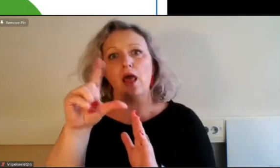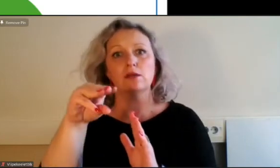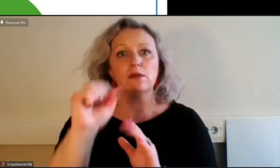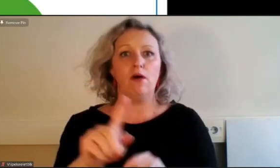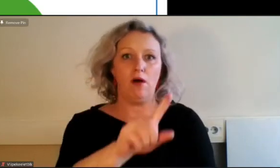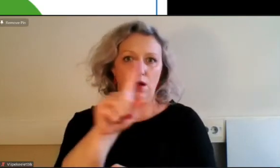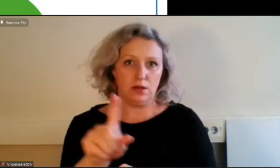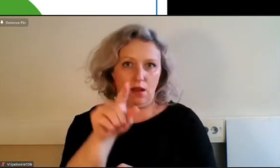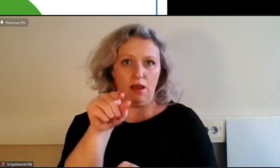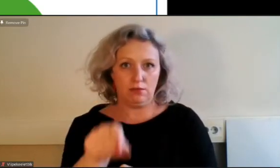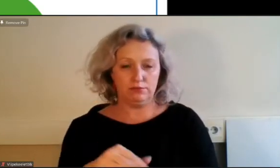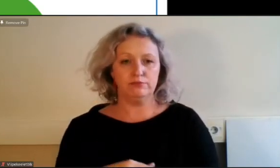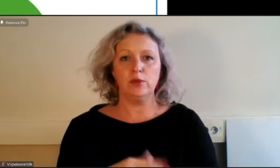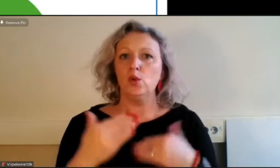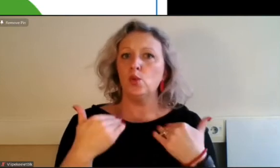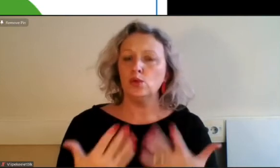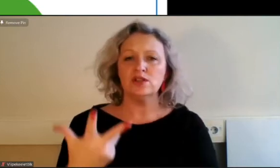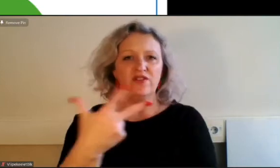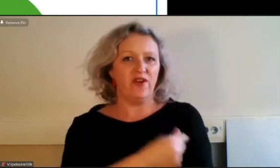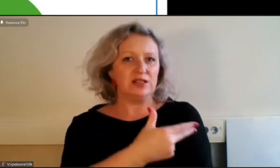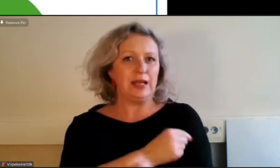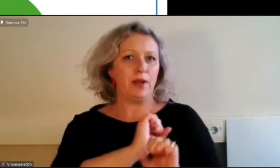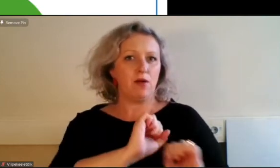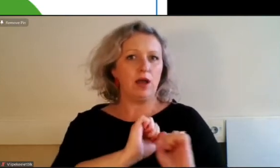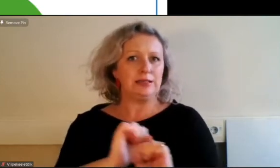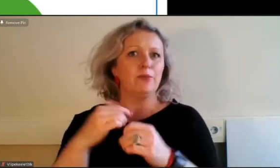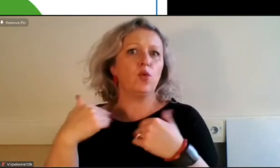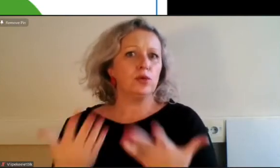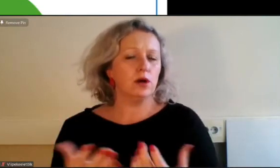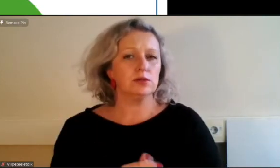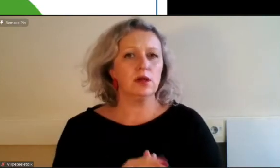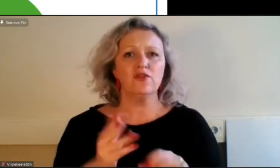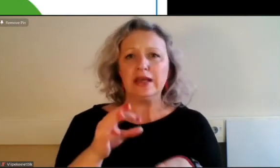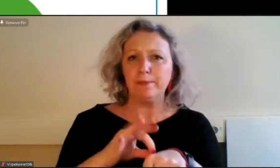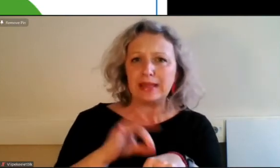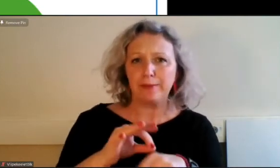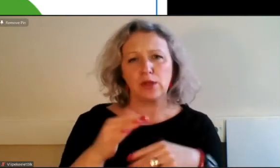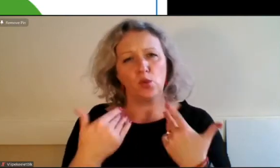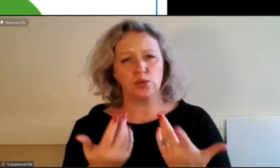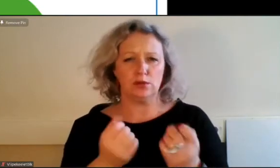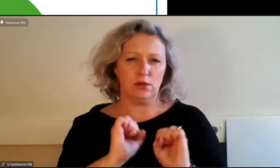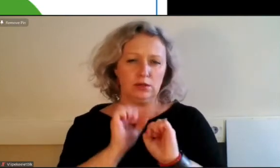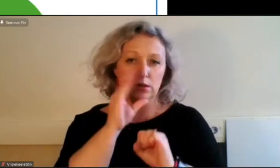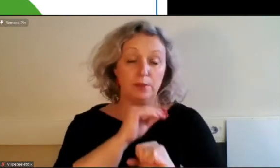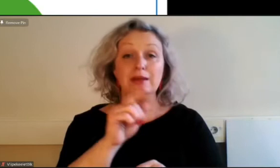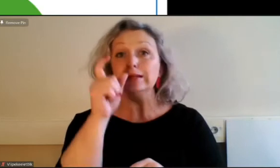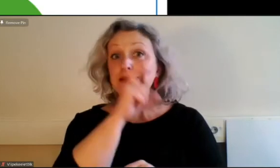hooldekodust. Ja kui me vaktsineerimist alustasime, siis ju esialgu me tegime seda